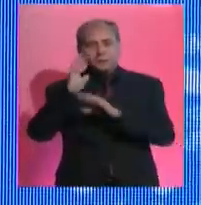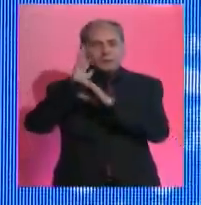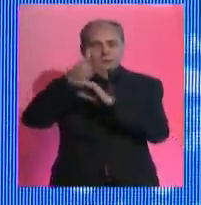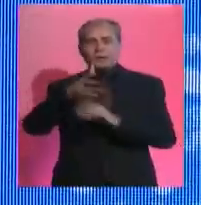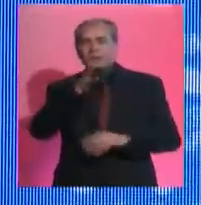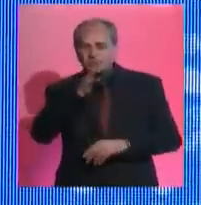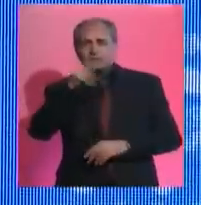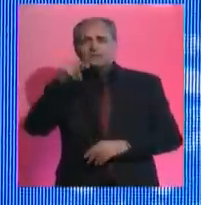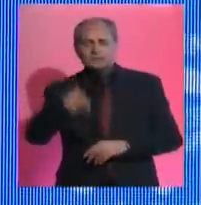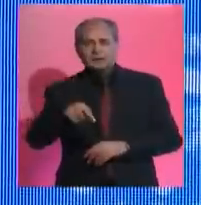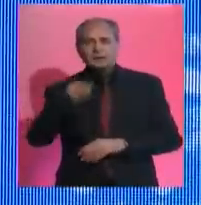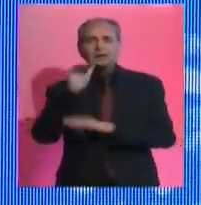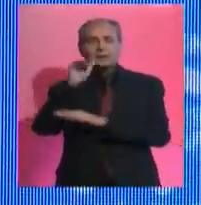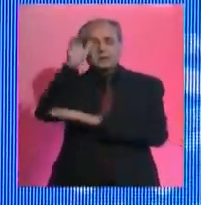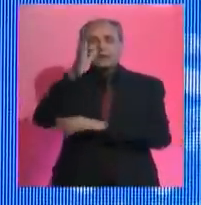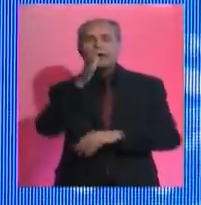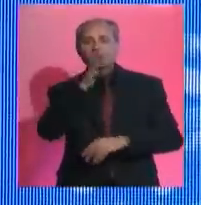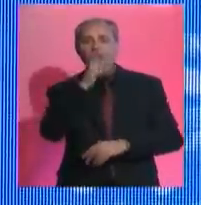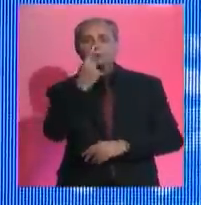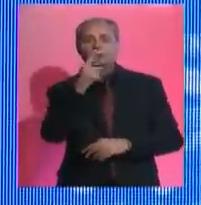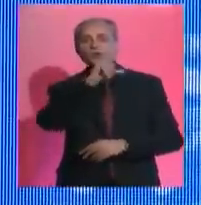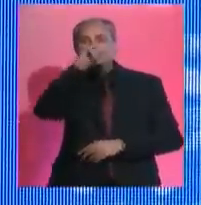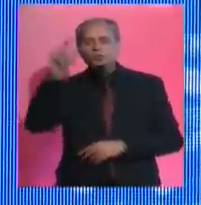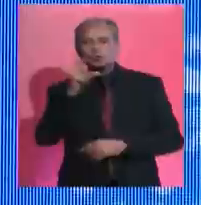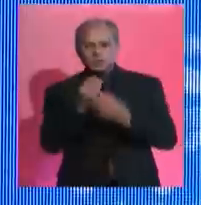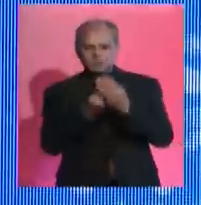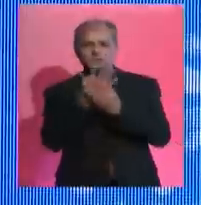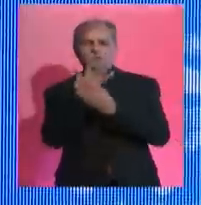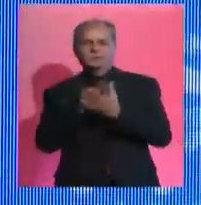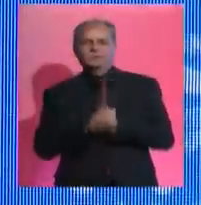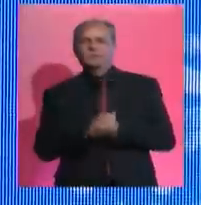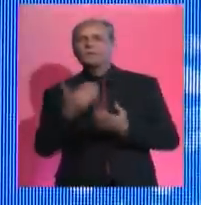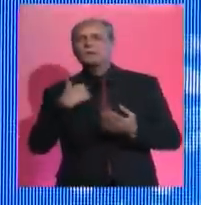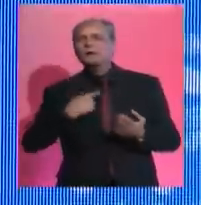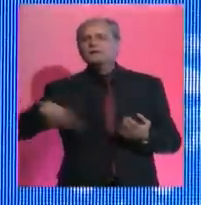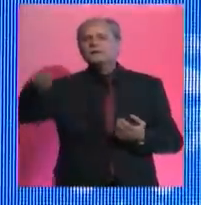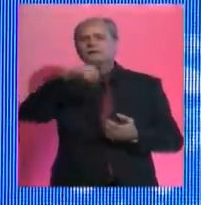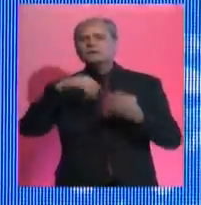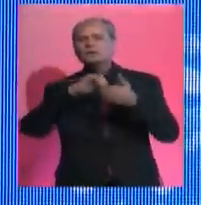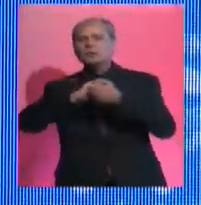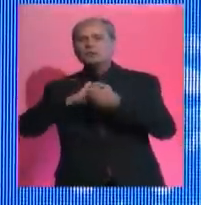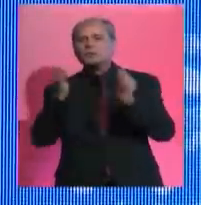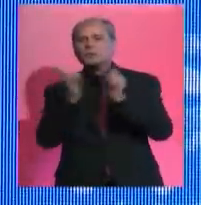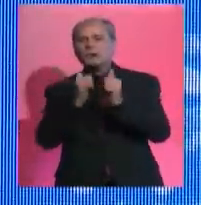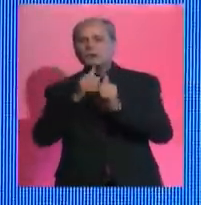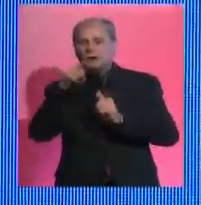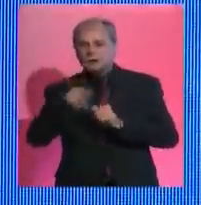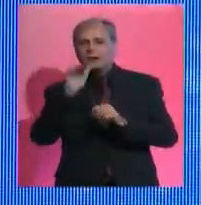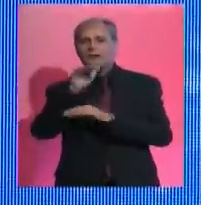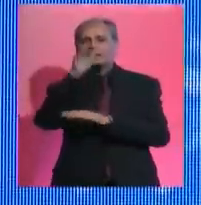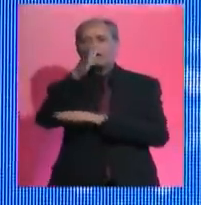başara bildiğimiz zaman yaşanabilir bir Türkiye'yi kurabiliriz Biz dostlarımızla birlikte